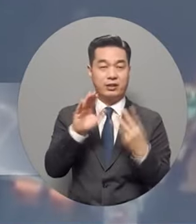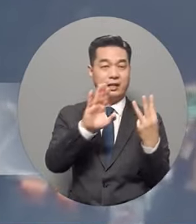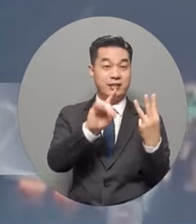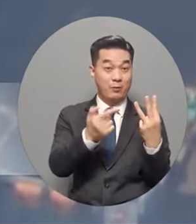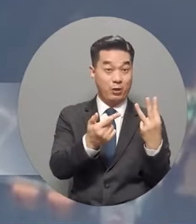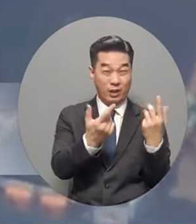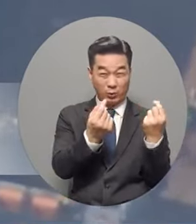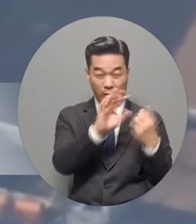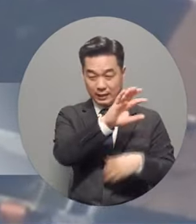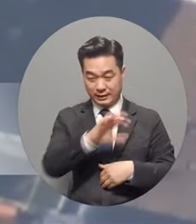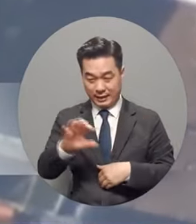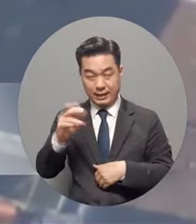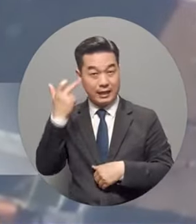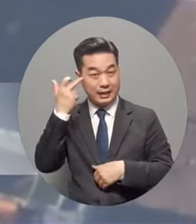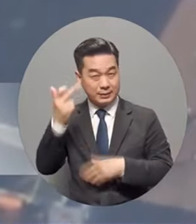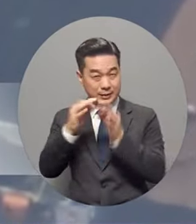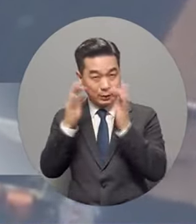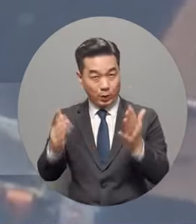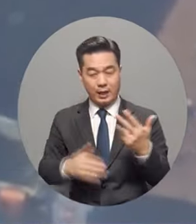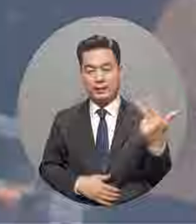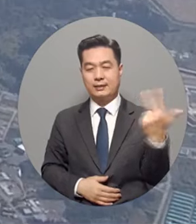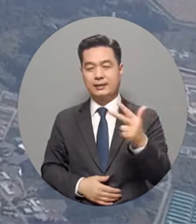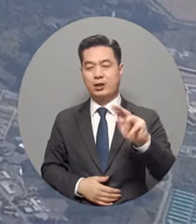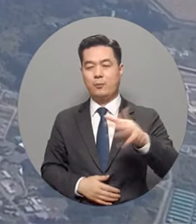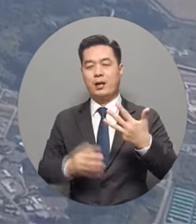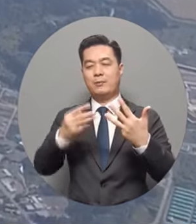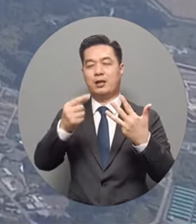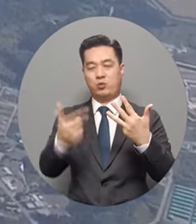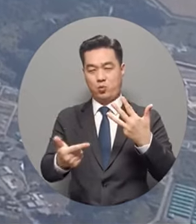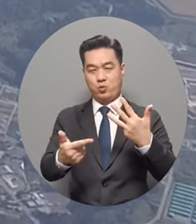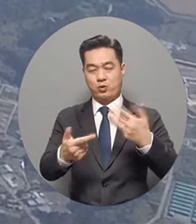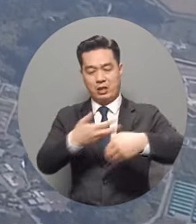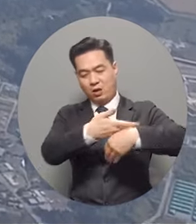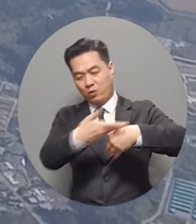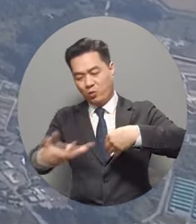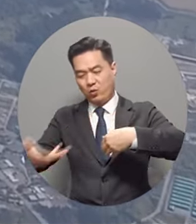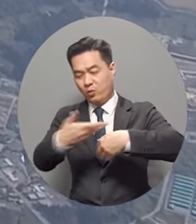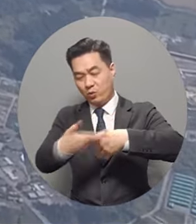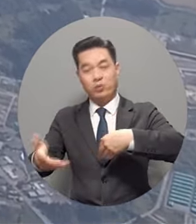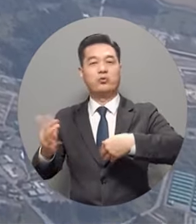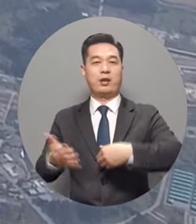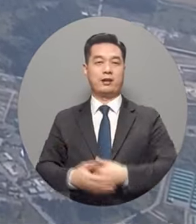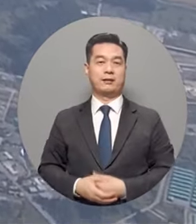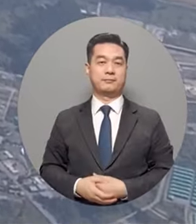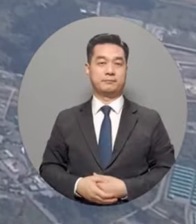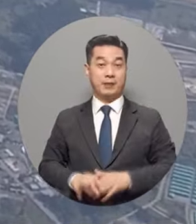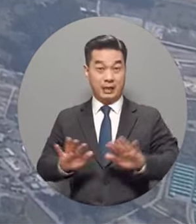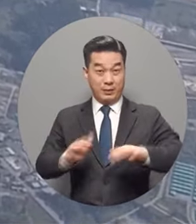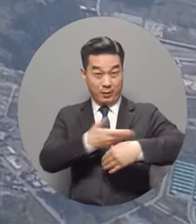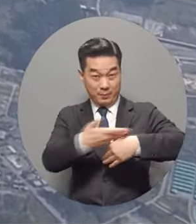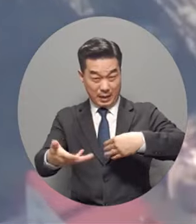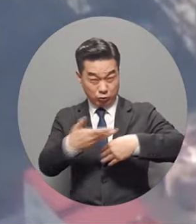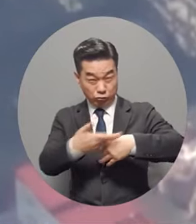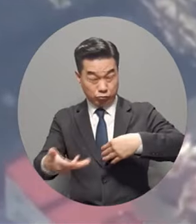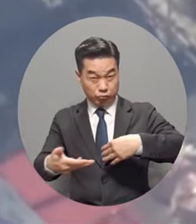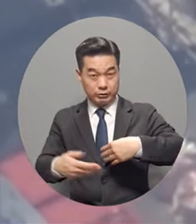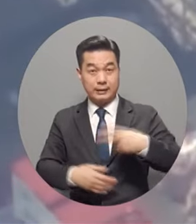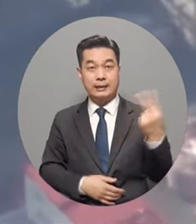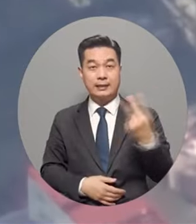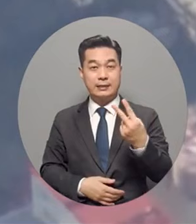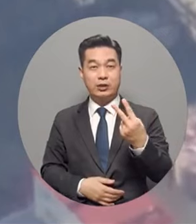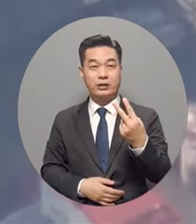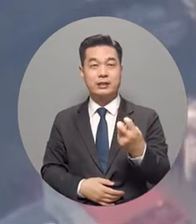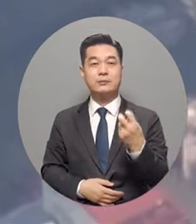마찬가지로 17일 동안 7,800톤의 오염수를 방류할 계획입니다. 이번 방류까지는